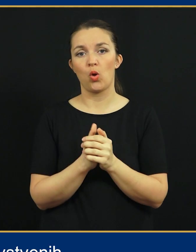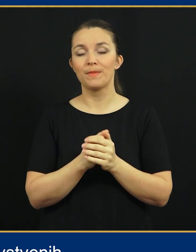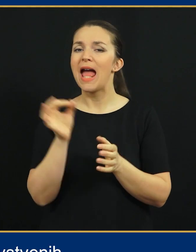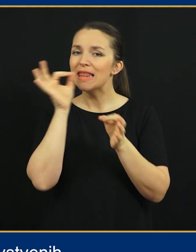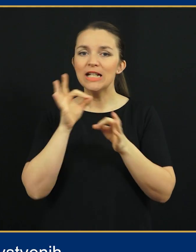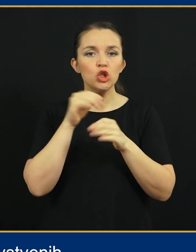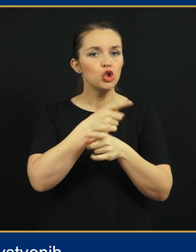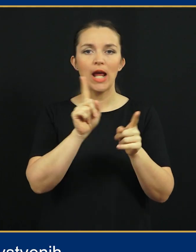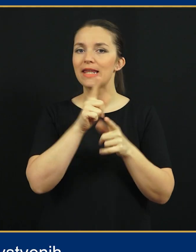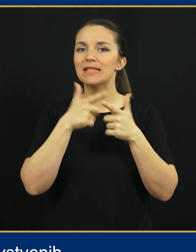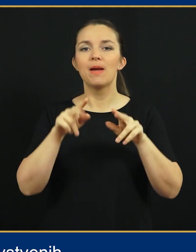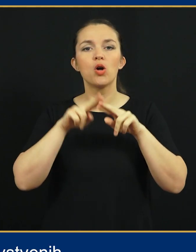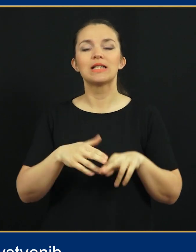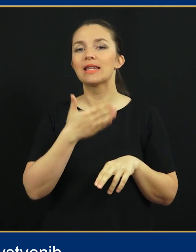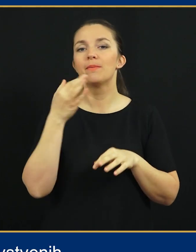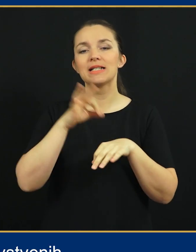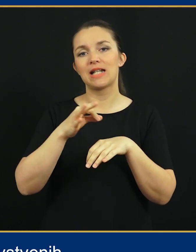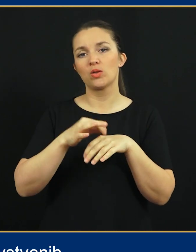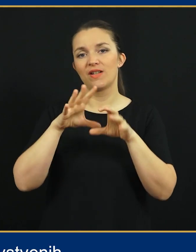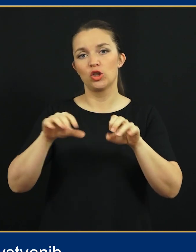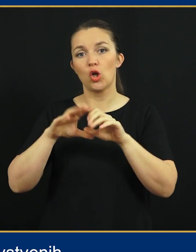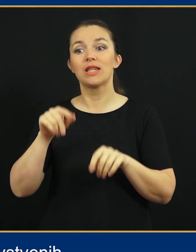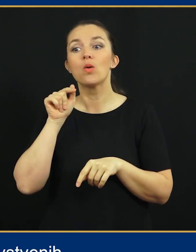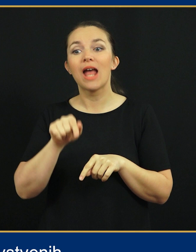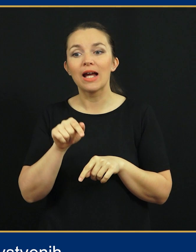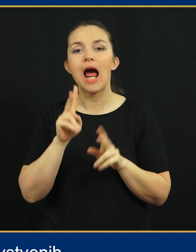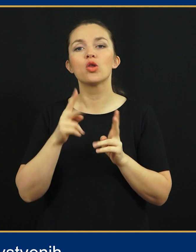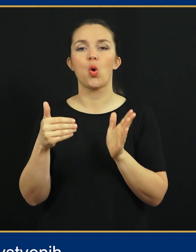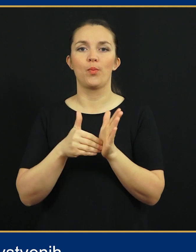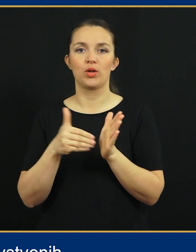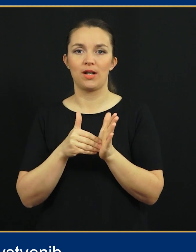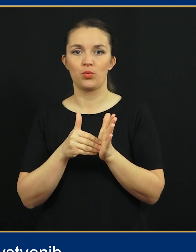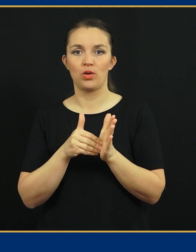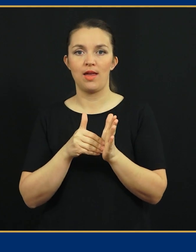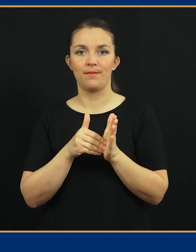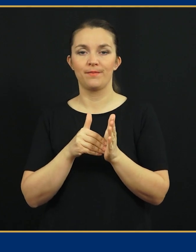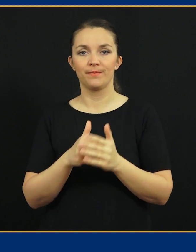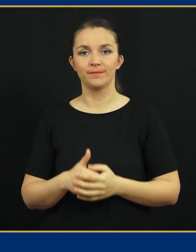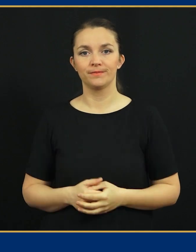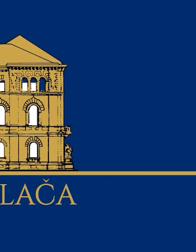Nihče ne sme ostati brez zdravstvenih storitev takrat, ko jih potrebuje.